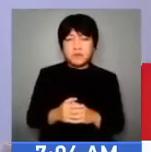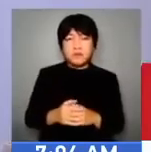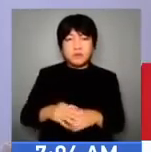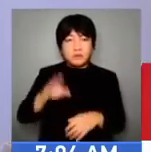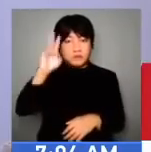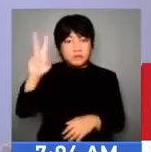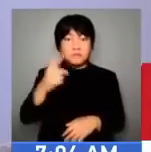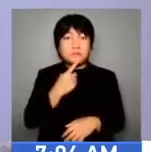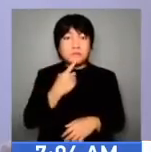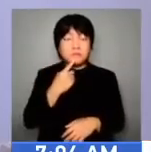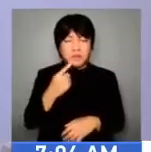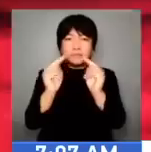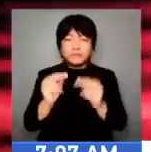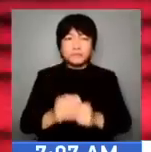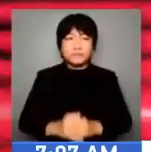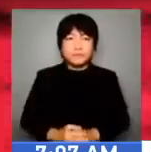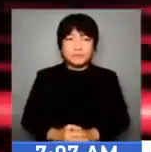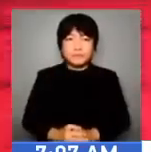plano.